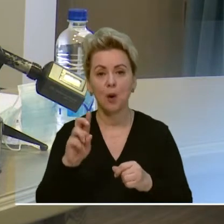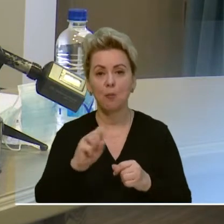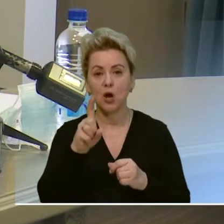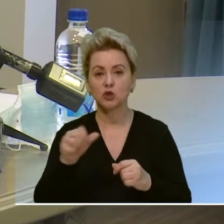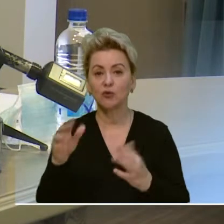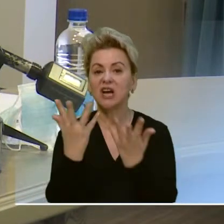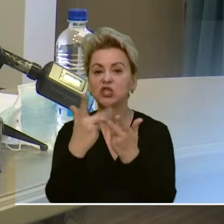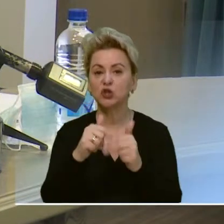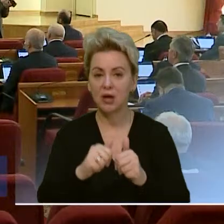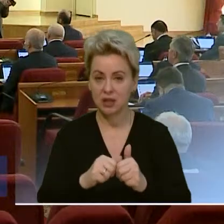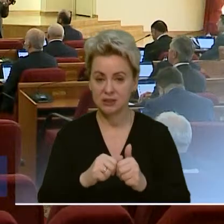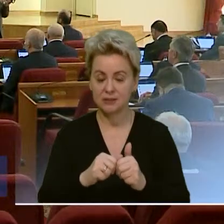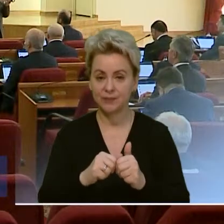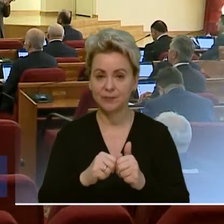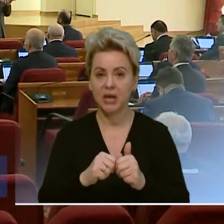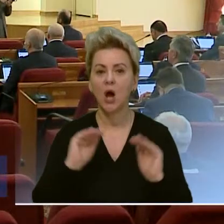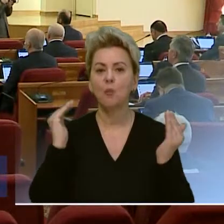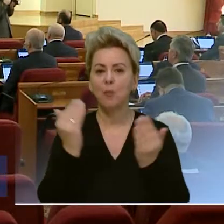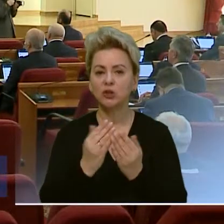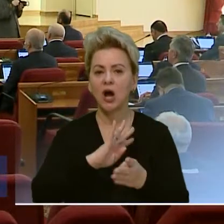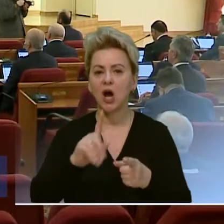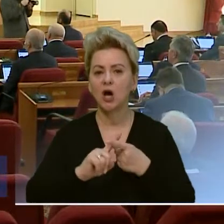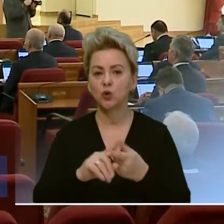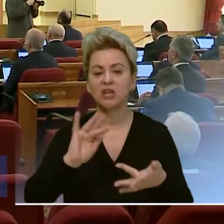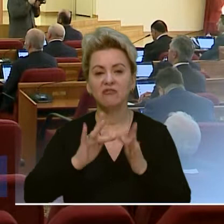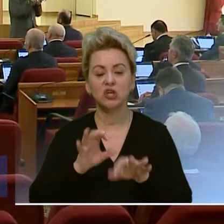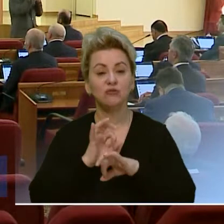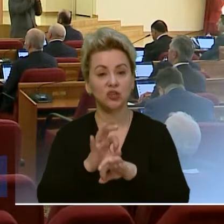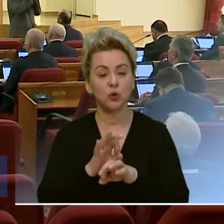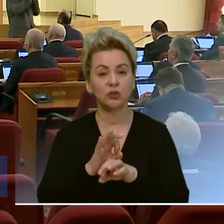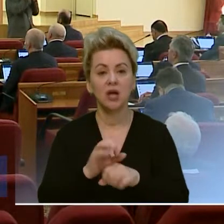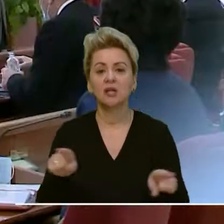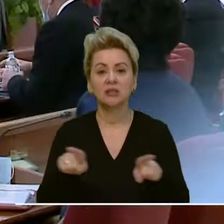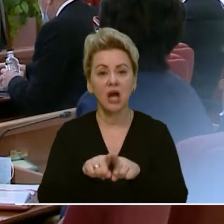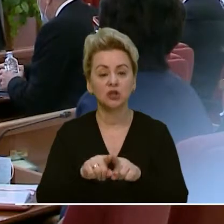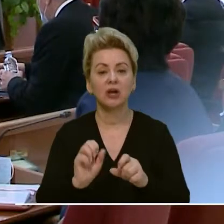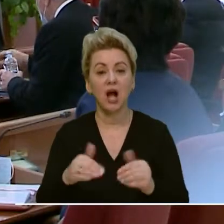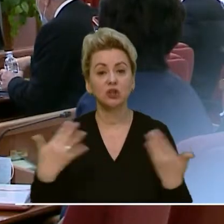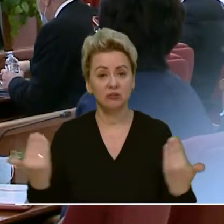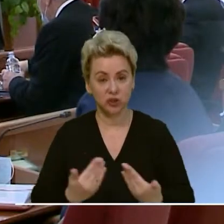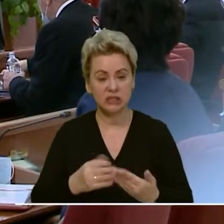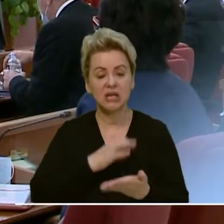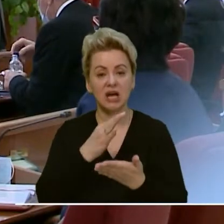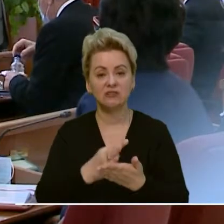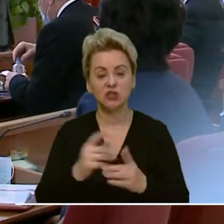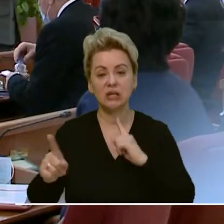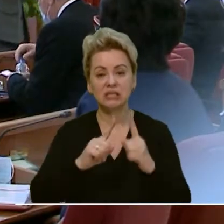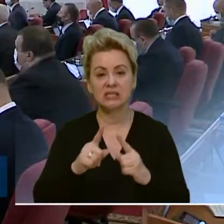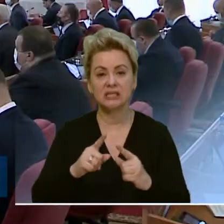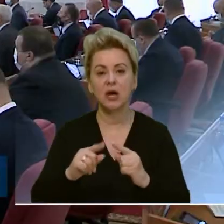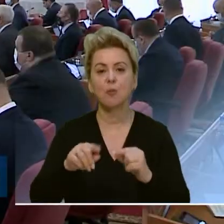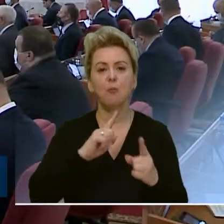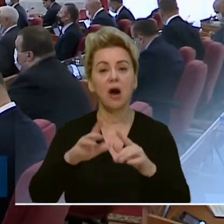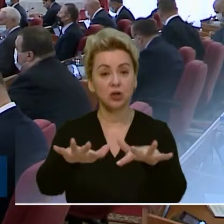базово исчислялось. Пандемия коронавируса в интернете ведет себя не лучше, чем наяву, отмечают на заседании Донского